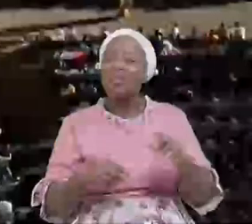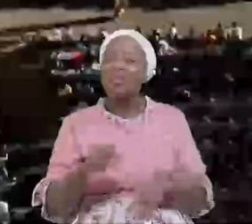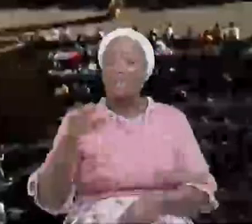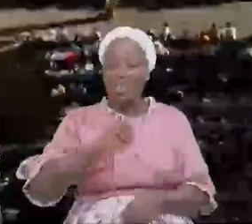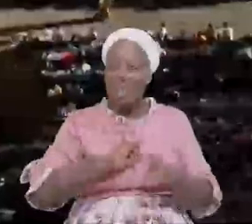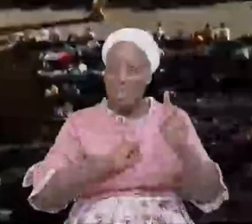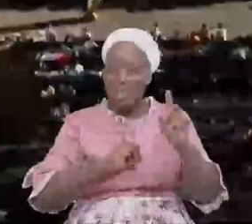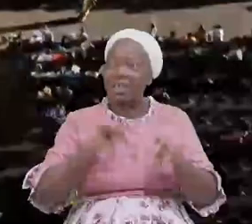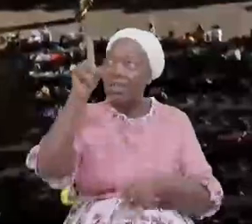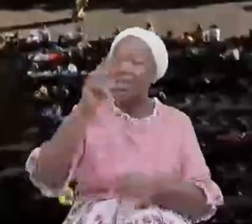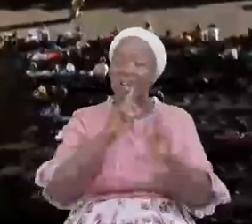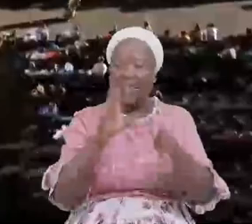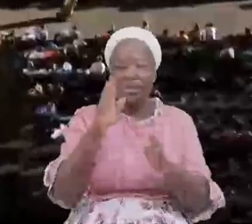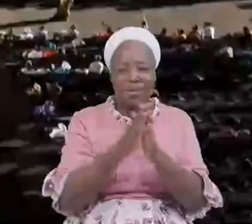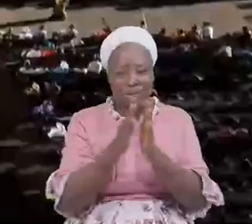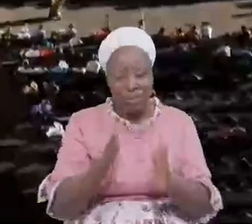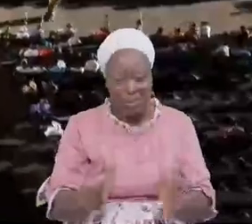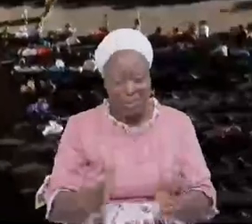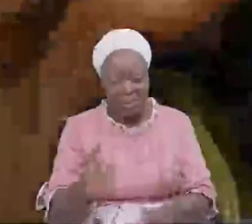prière. Où es-tu?